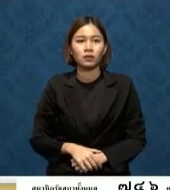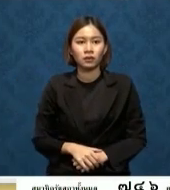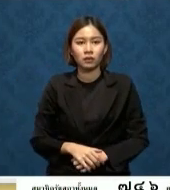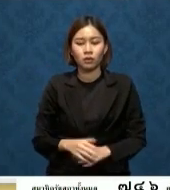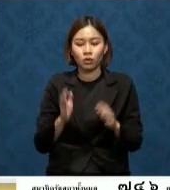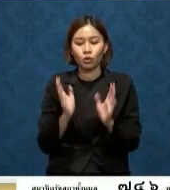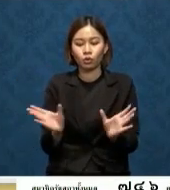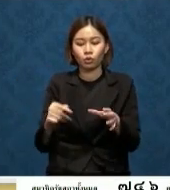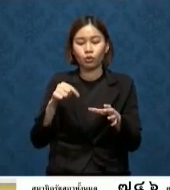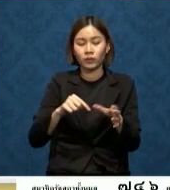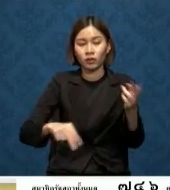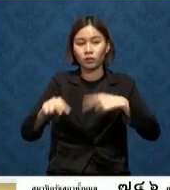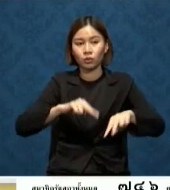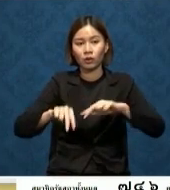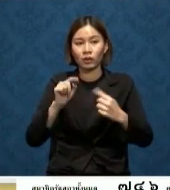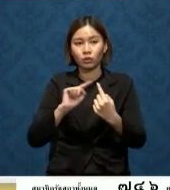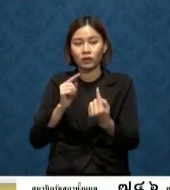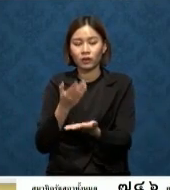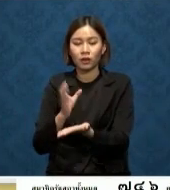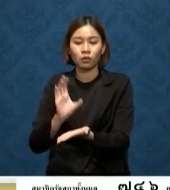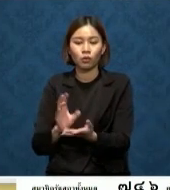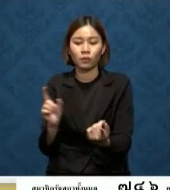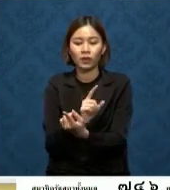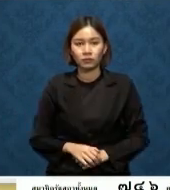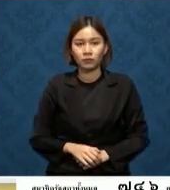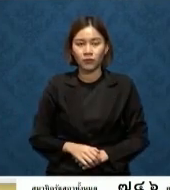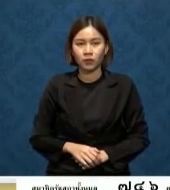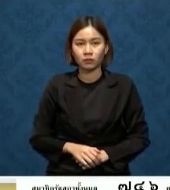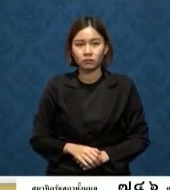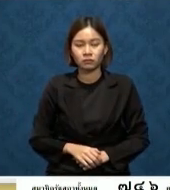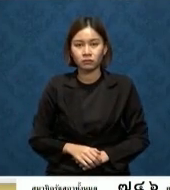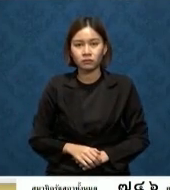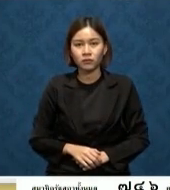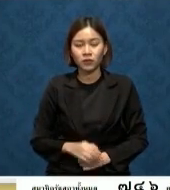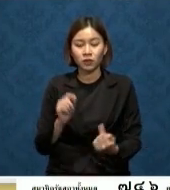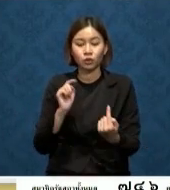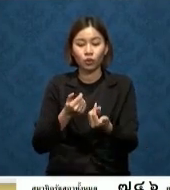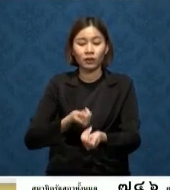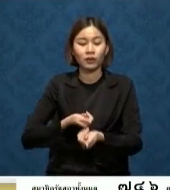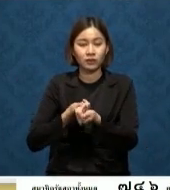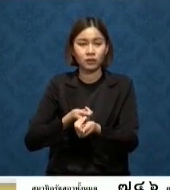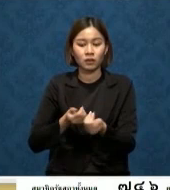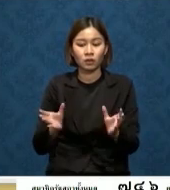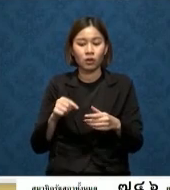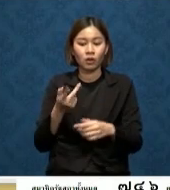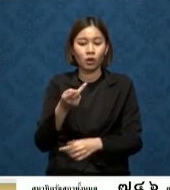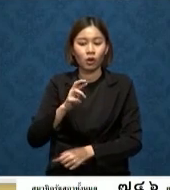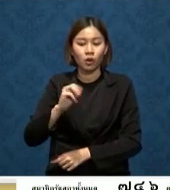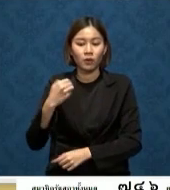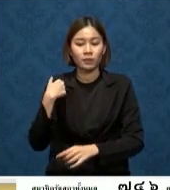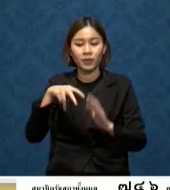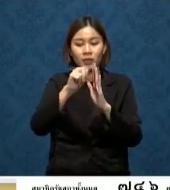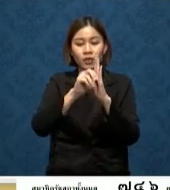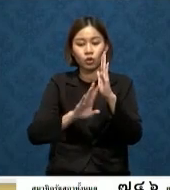กลุ่มนี้จะได้รับความคุ้มครองจากกองทุนประกันสังคมในภาคเกษตรกรรมคณะรัฐมนตรีได้มีนโย